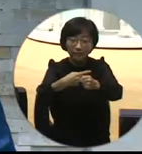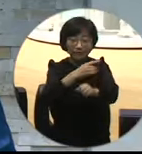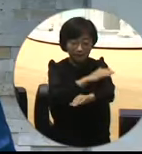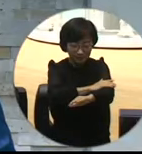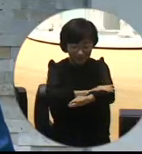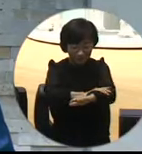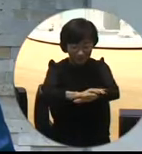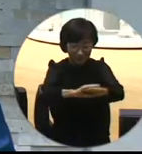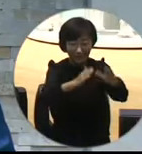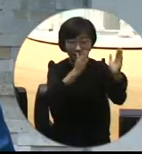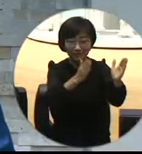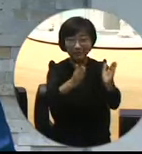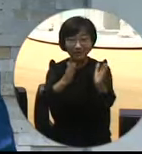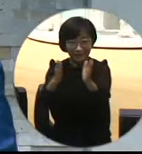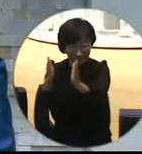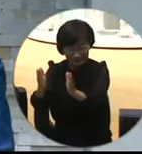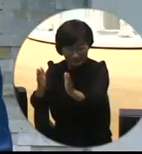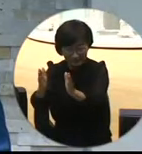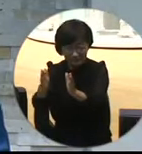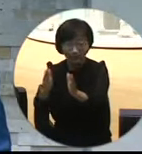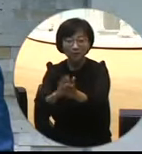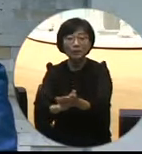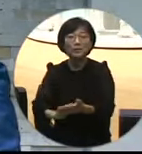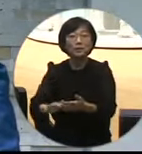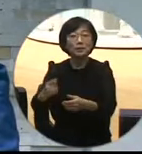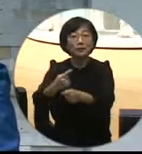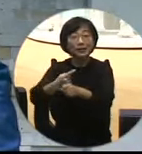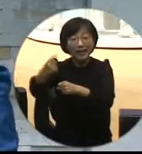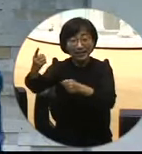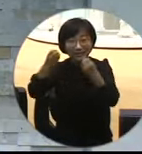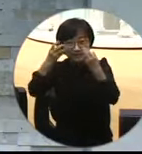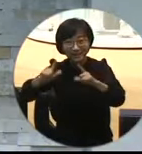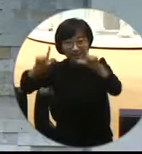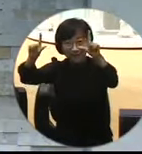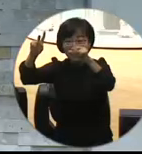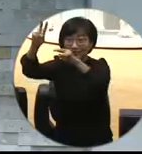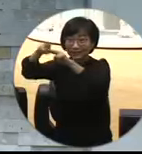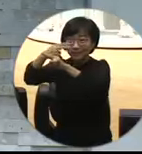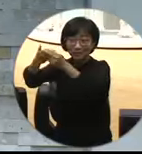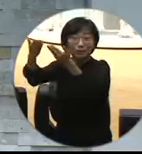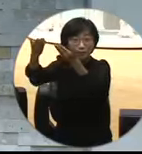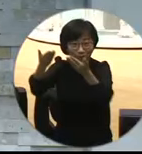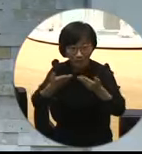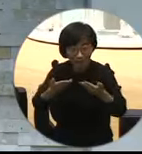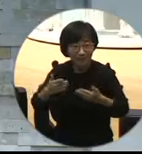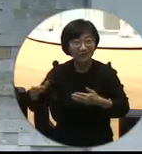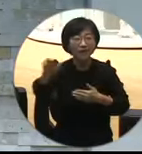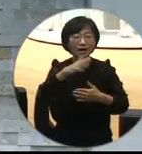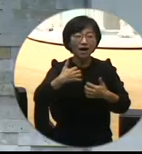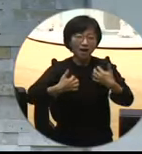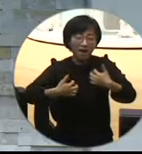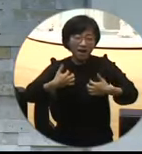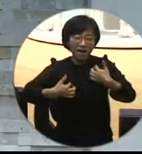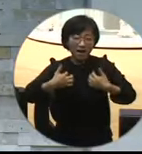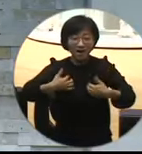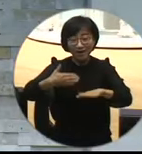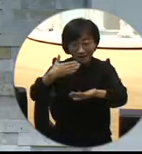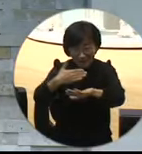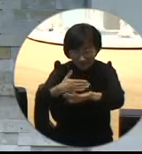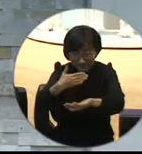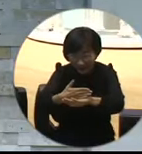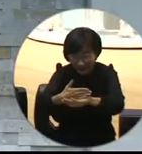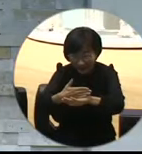잘하고 또 하나님이 새해를 선물로 우리에게 주실 텐데 기쁨으로 감사함으로